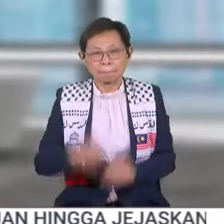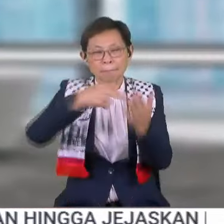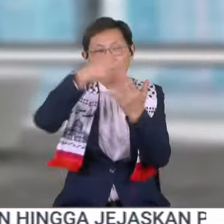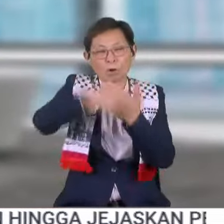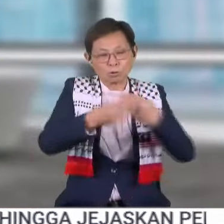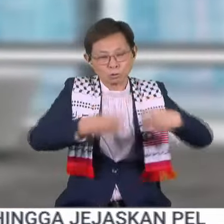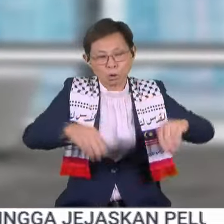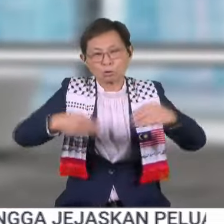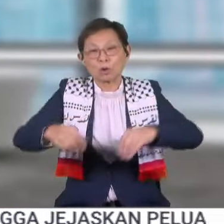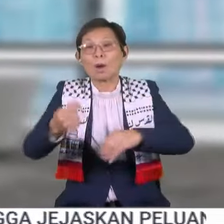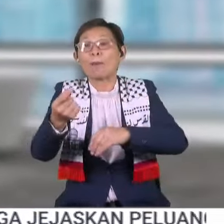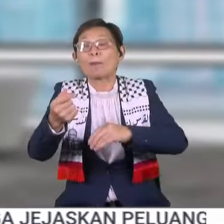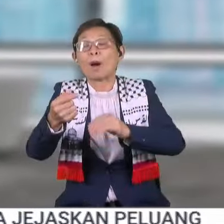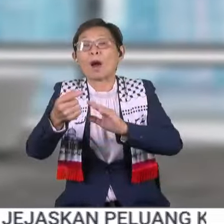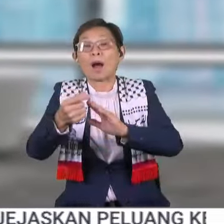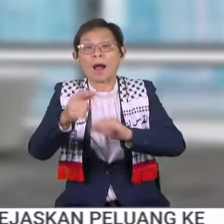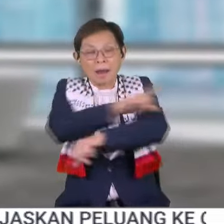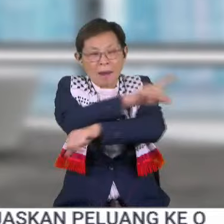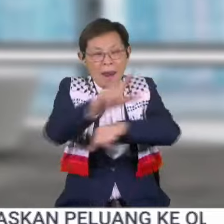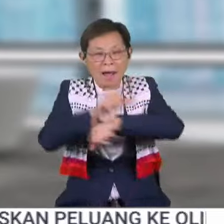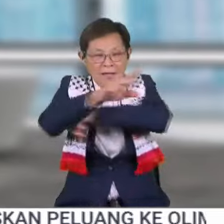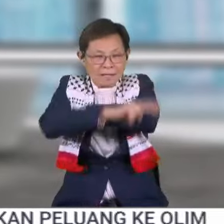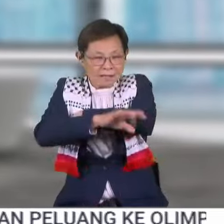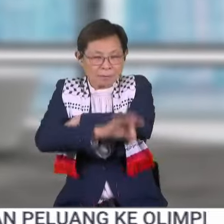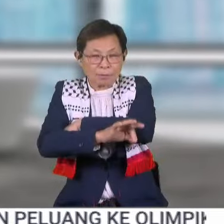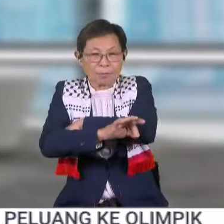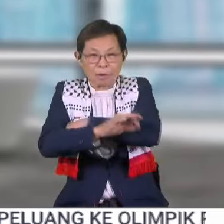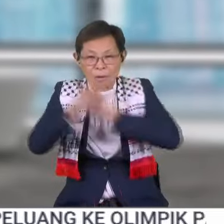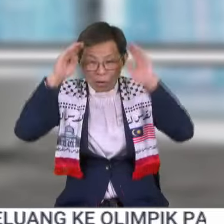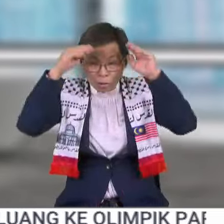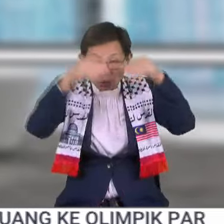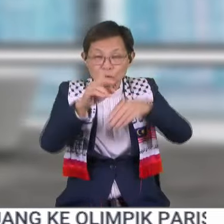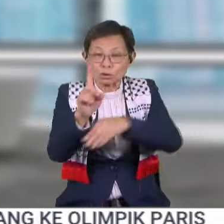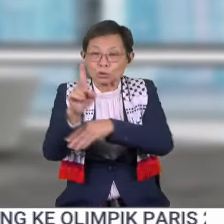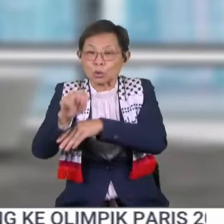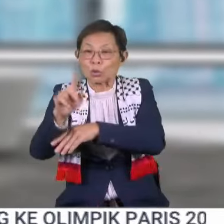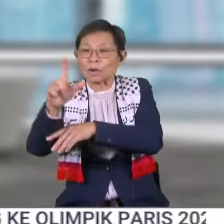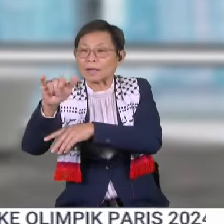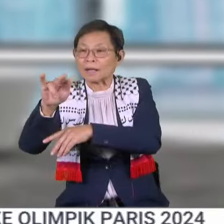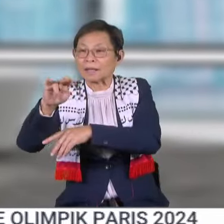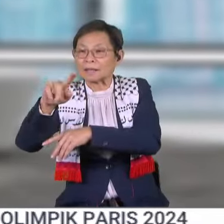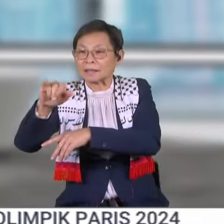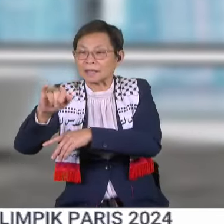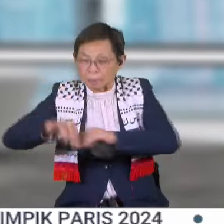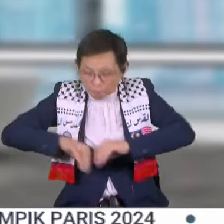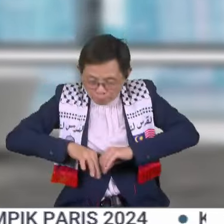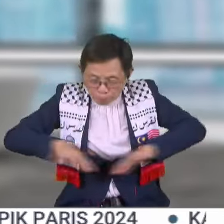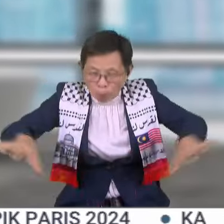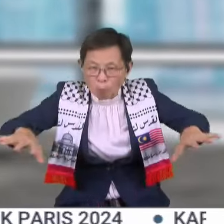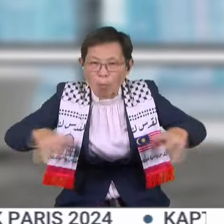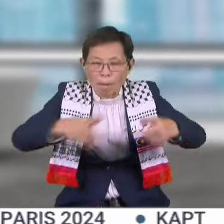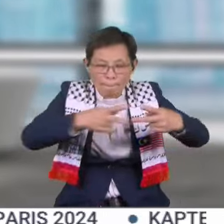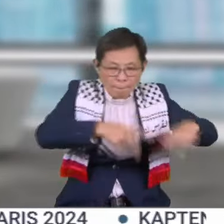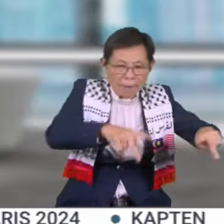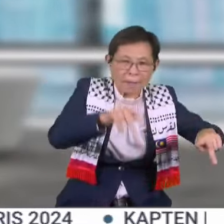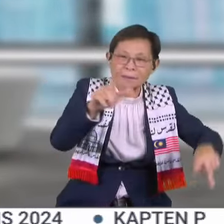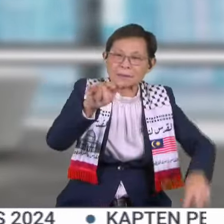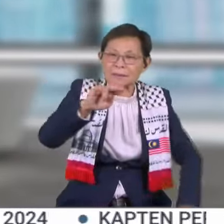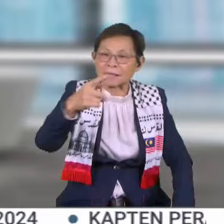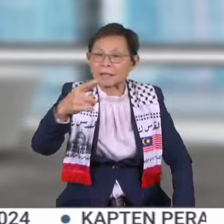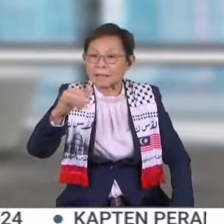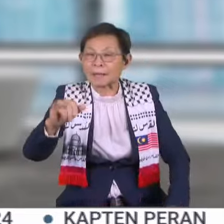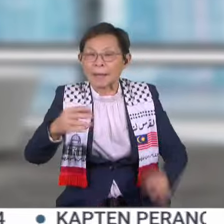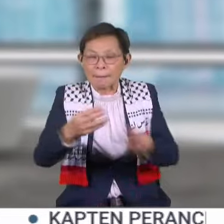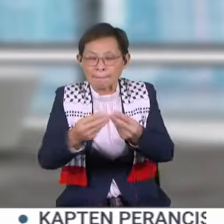program jualan harga ladang ni9ilan prihatin di kawasan dewan undangan Negeri Don Linggi akan diperluas ke Pekan Linggi pekan Pasir